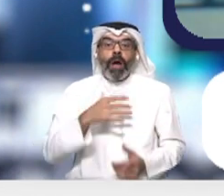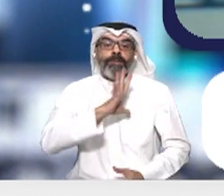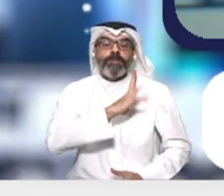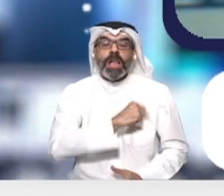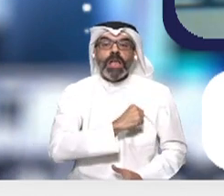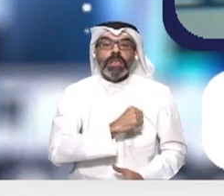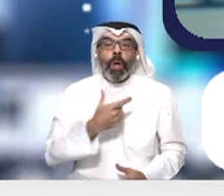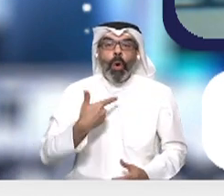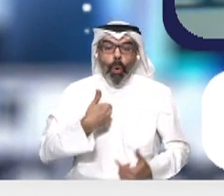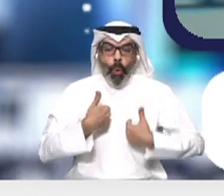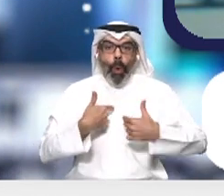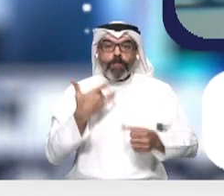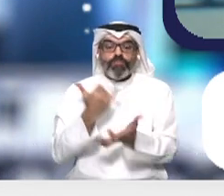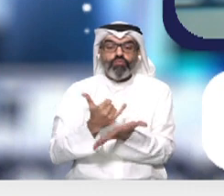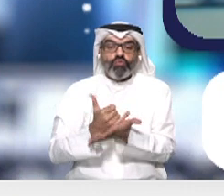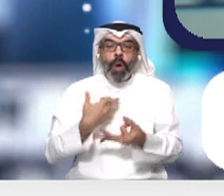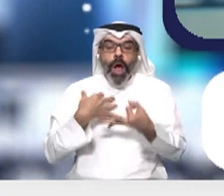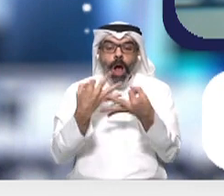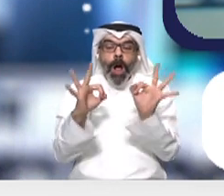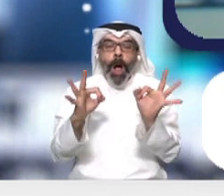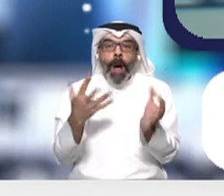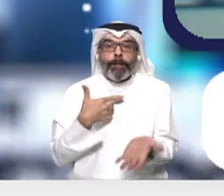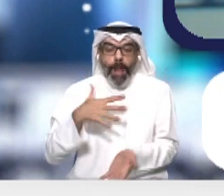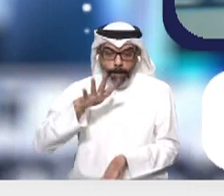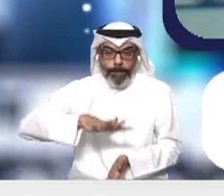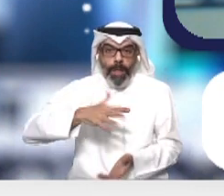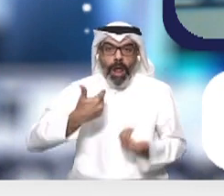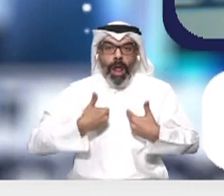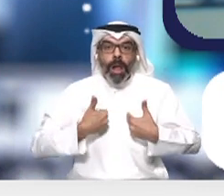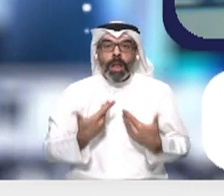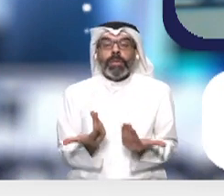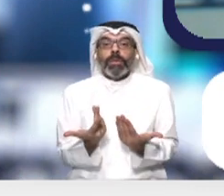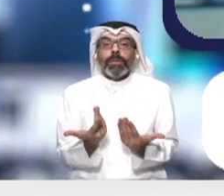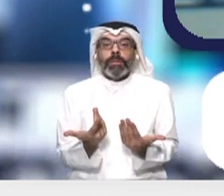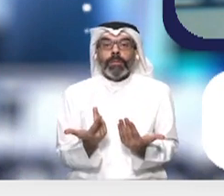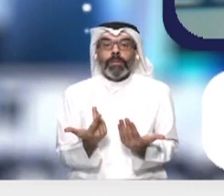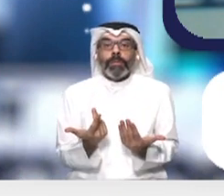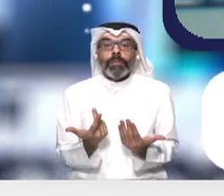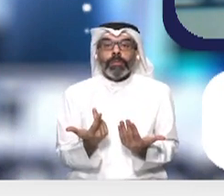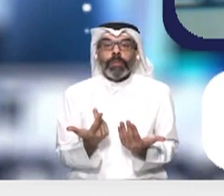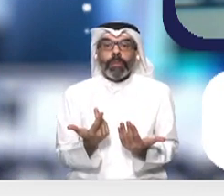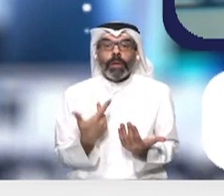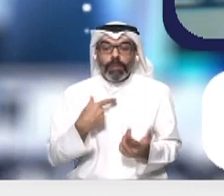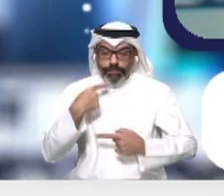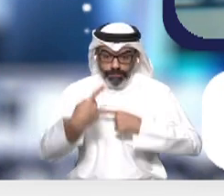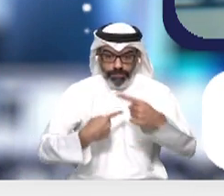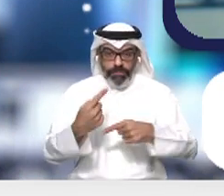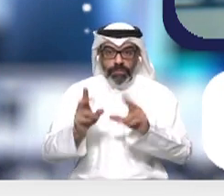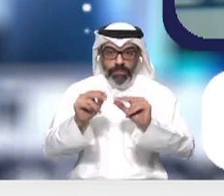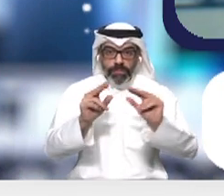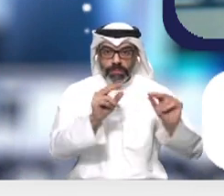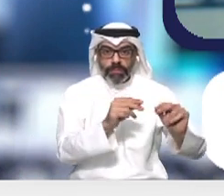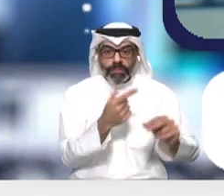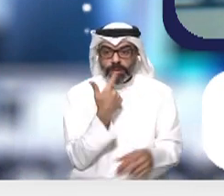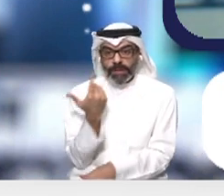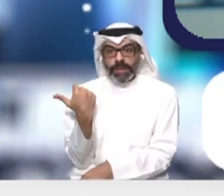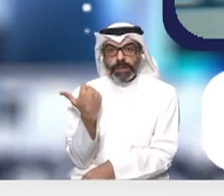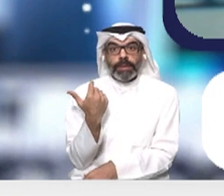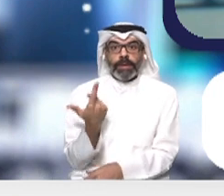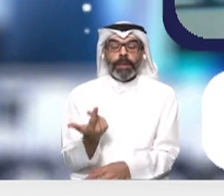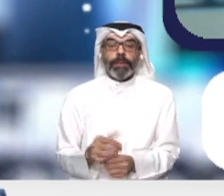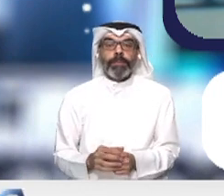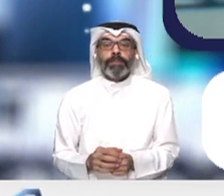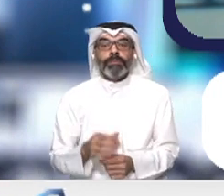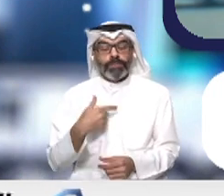هم المخولون بهذا بأنفسهم، حماية حدودهم وأيضا حماية عدم تكرار ما حدث في السابع من أكتوبر. دكتور،